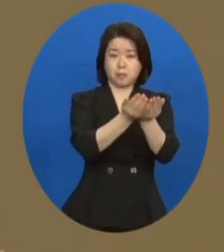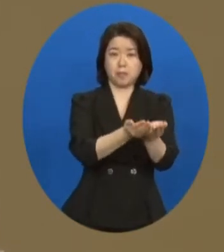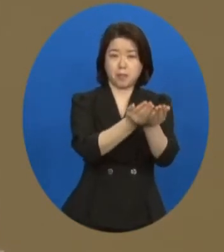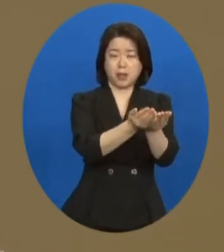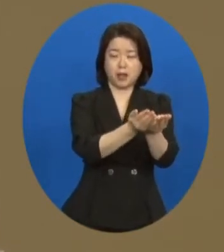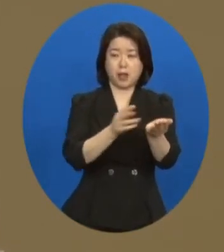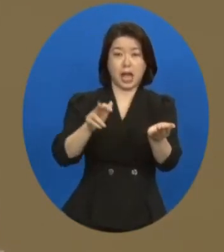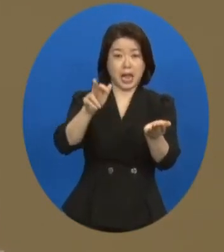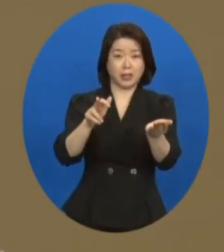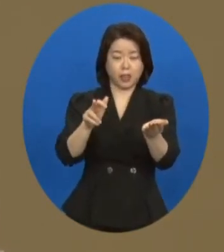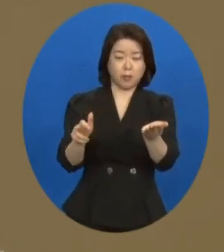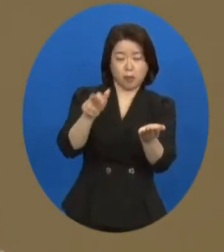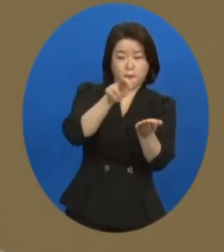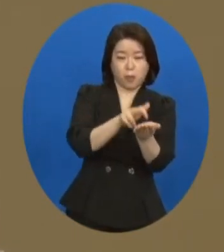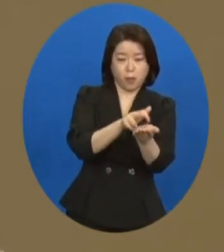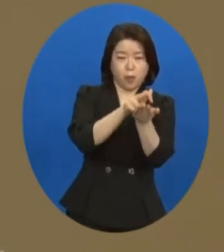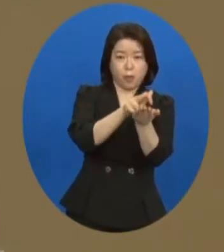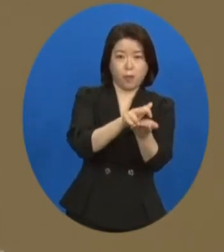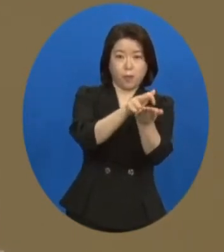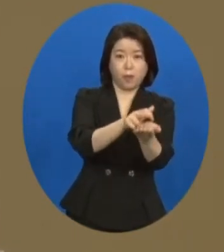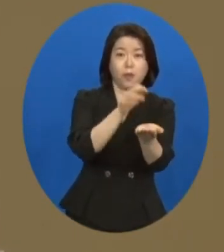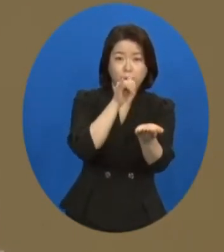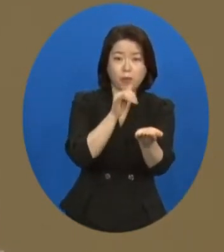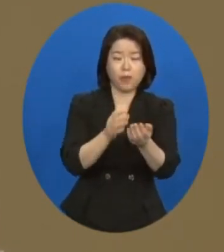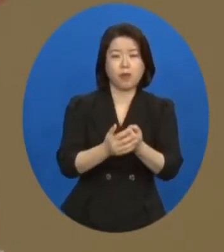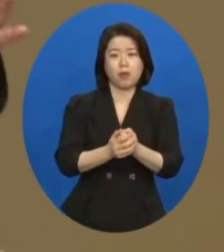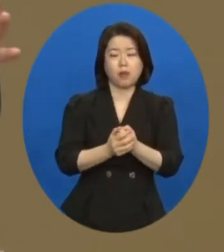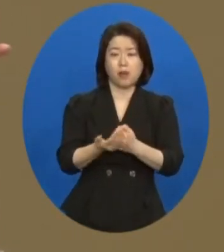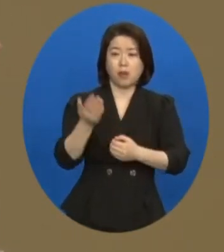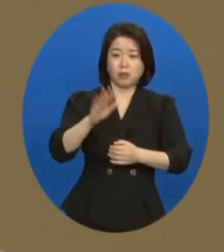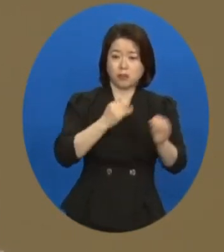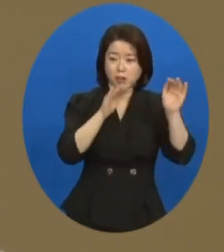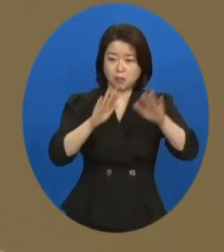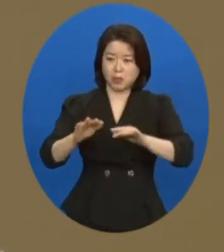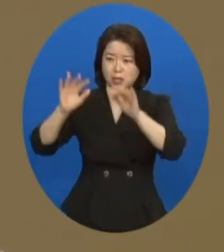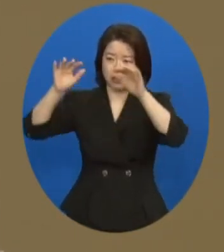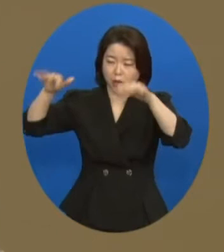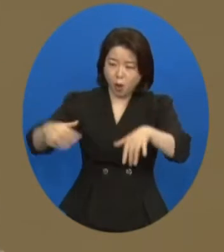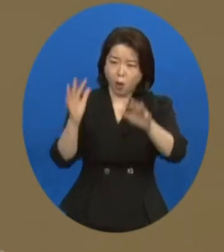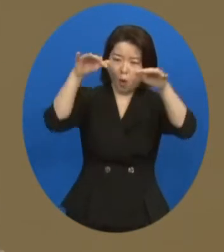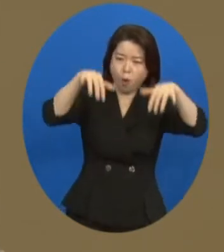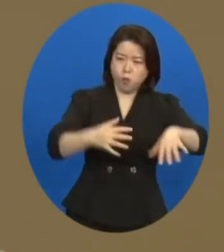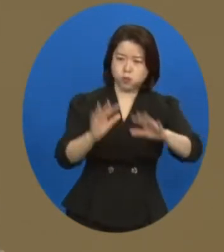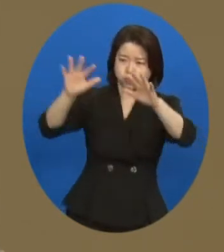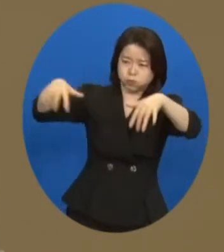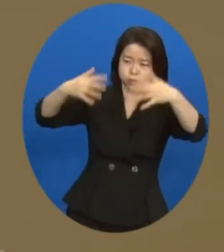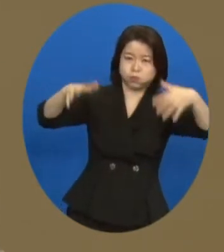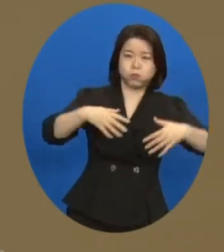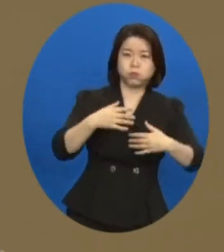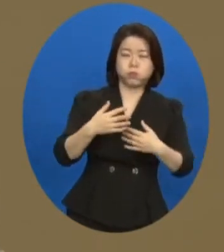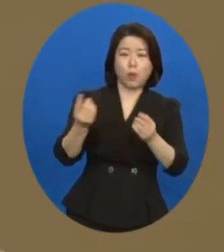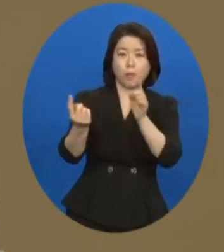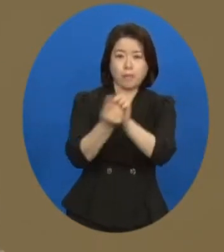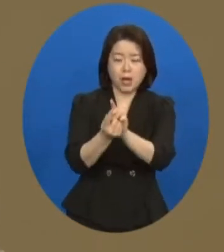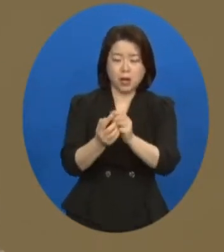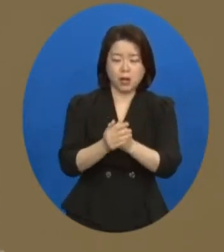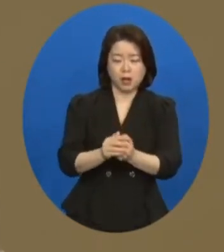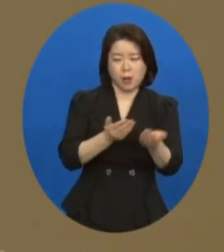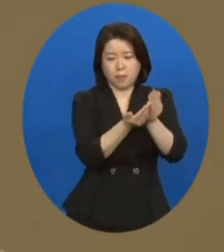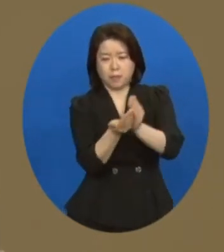수송하고 있었어요 그런데 풍랑을 만났습니다 배가 요동을 하는데